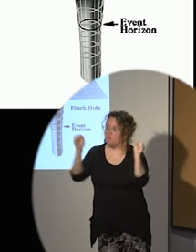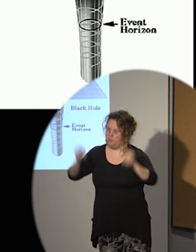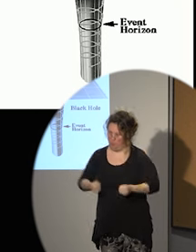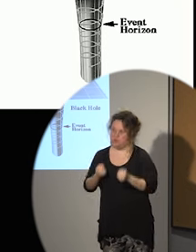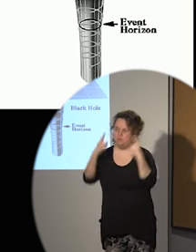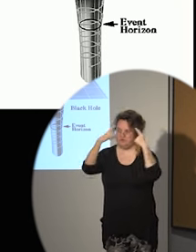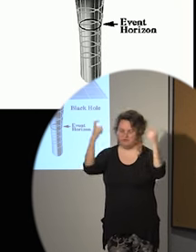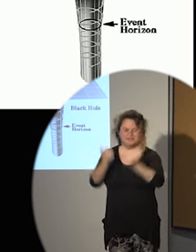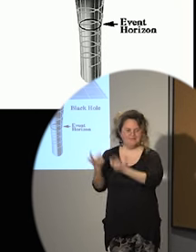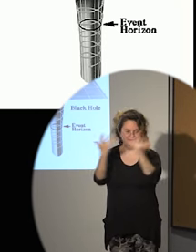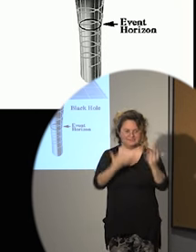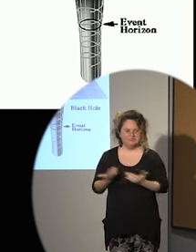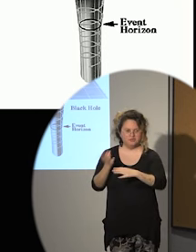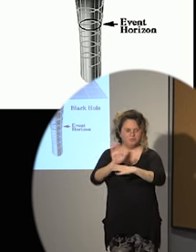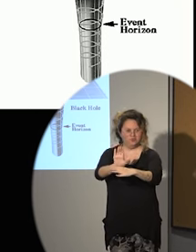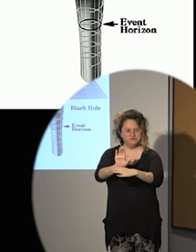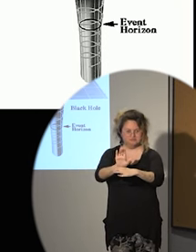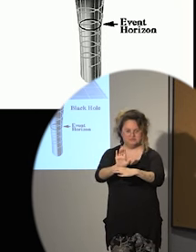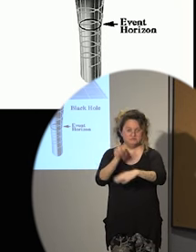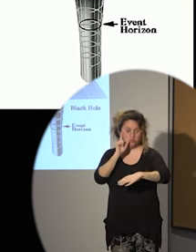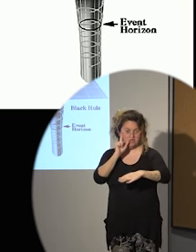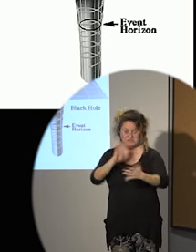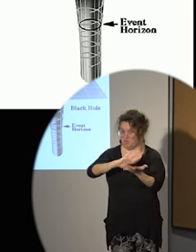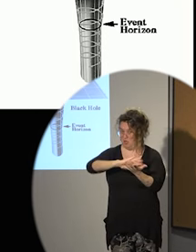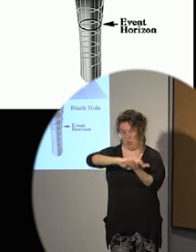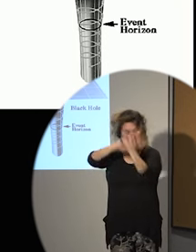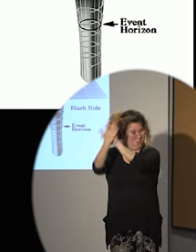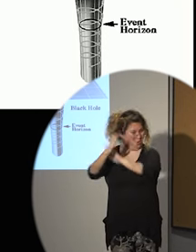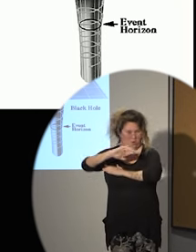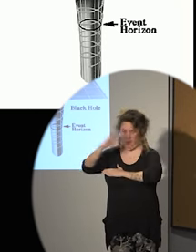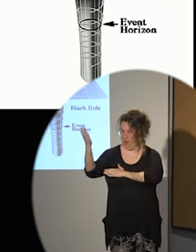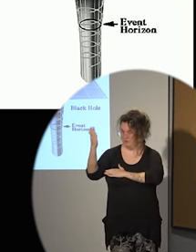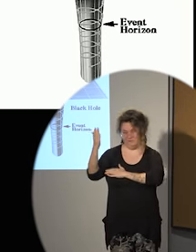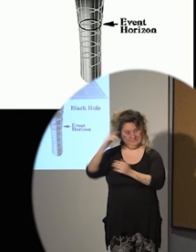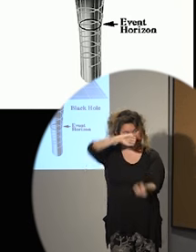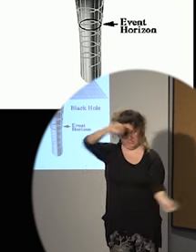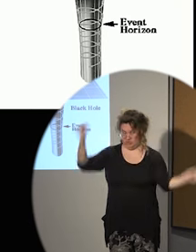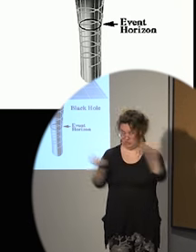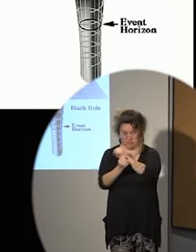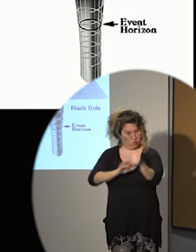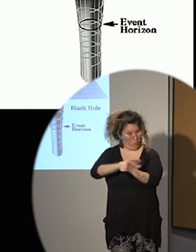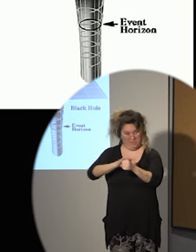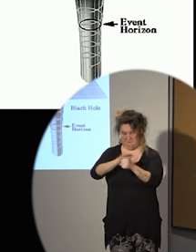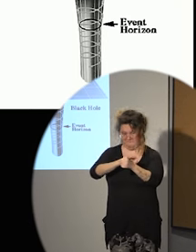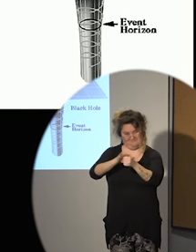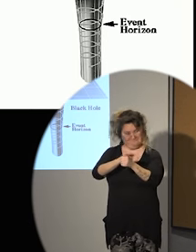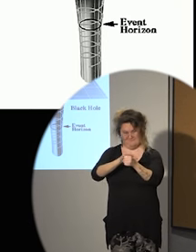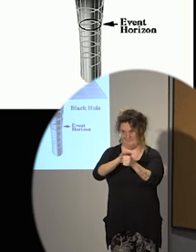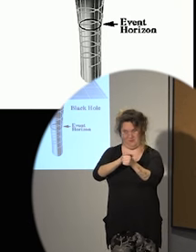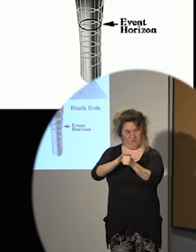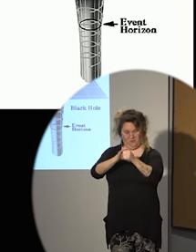le reste, c'est un peu délicat, parce que vous n'êtes plus dans le même espace. Par contre, hein, il y a un changement complet d'espace.